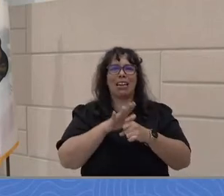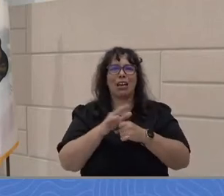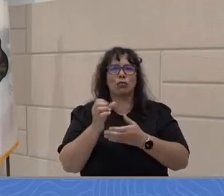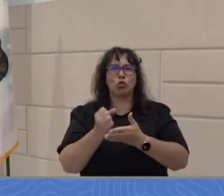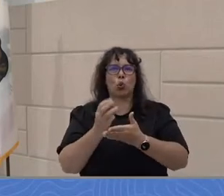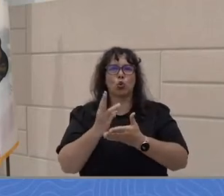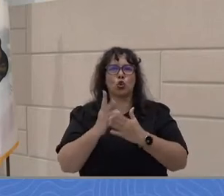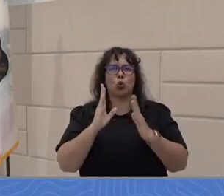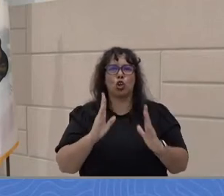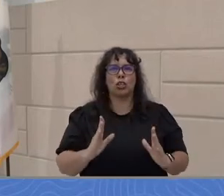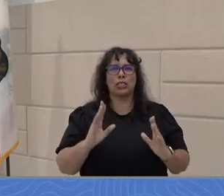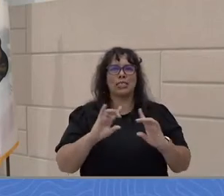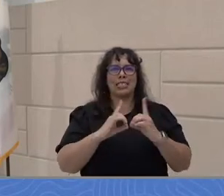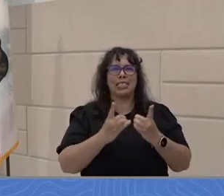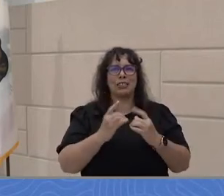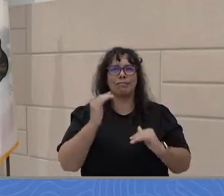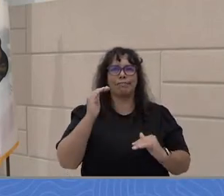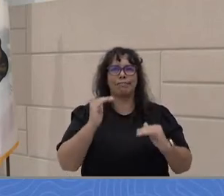មាណអ្នកហ្នឹងវាតិចណា